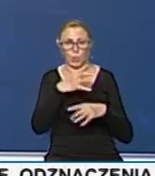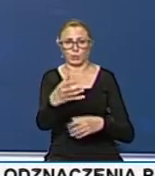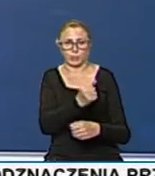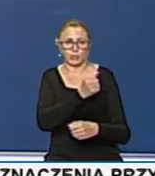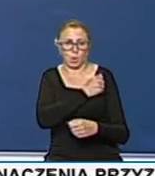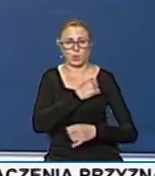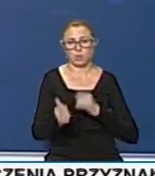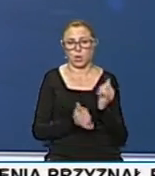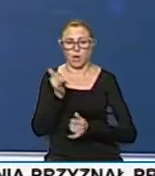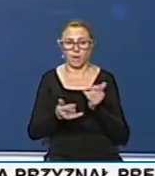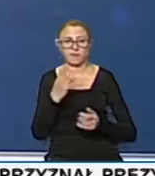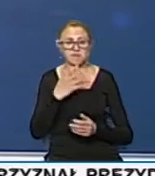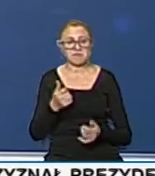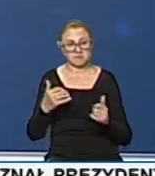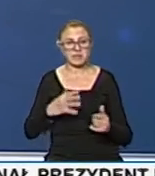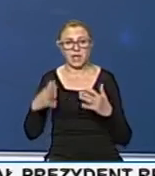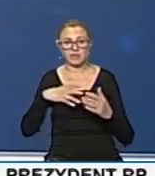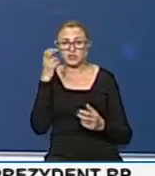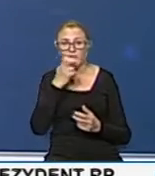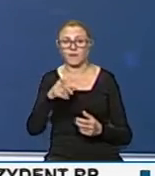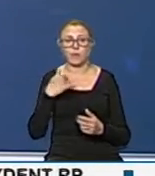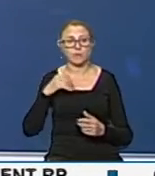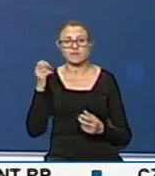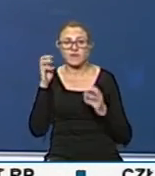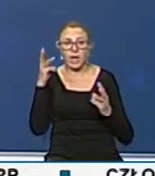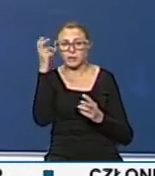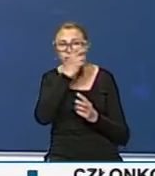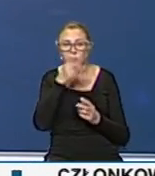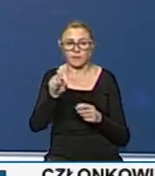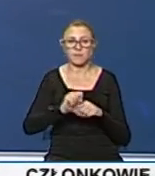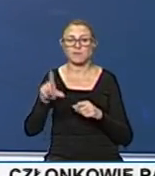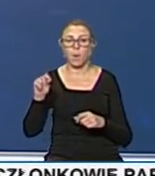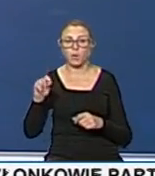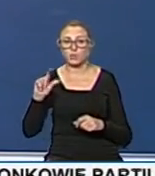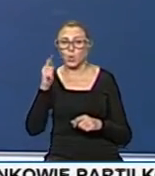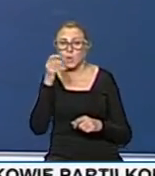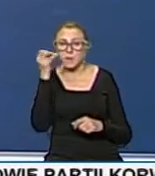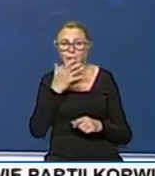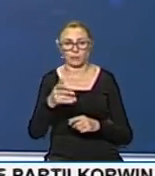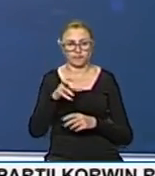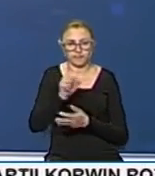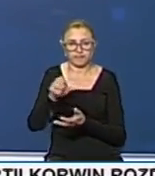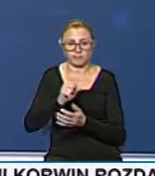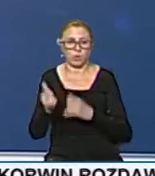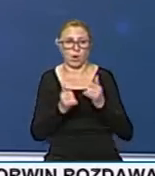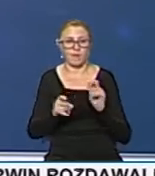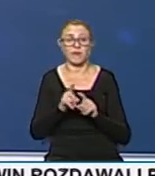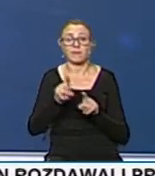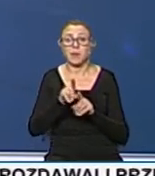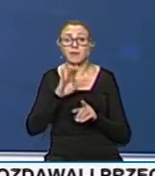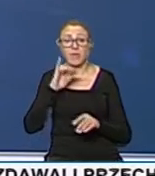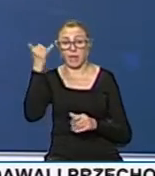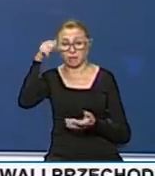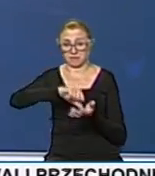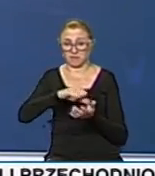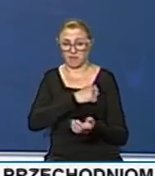jednośladów. Największe zainteresowanie odnotowano w poniedziałek 2 maja. Wtedy wypożyczono w Łodzi więcej rowerów niż tego samego dnia w stolicy,